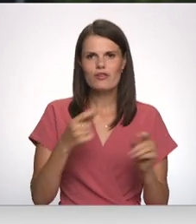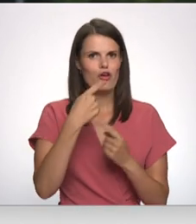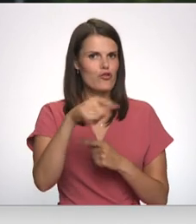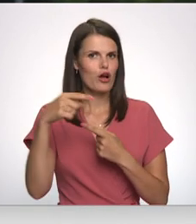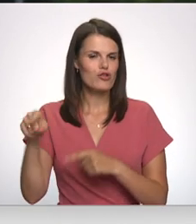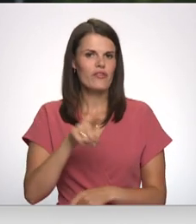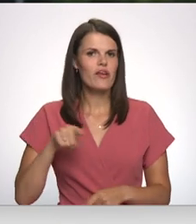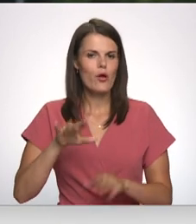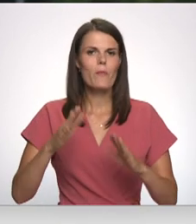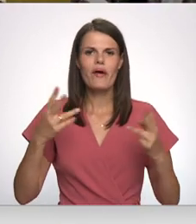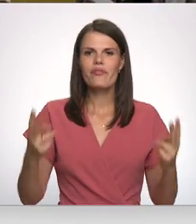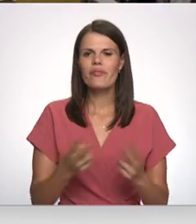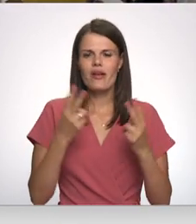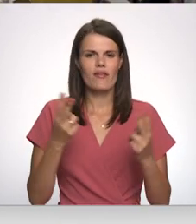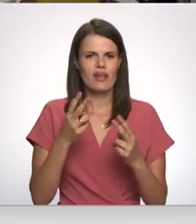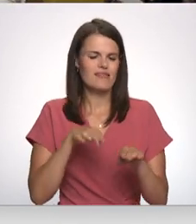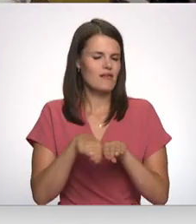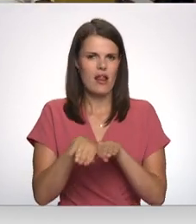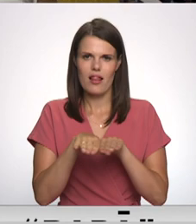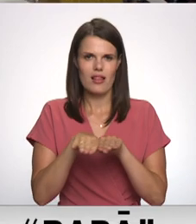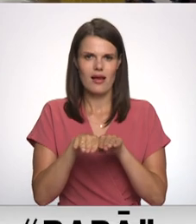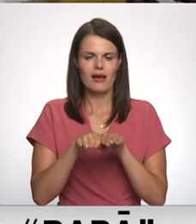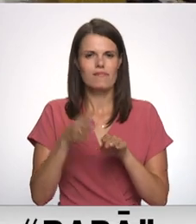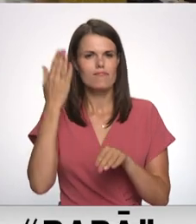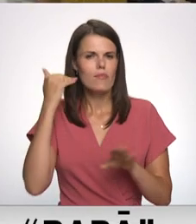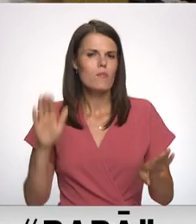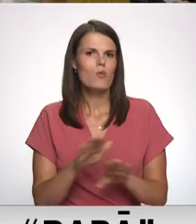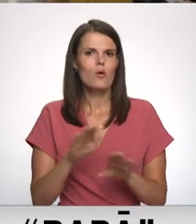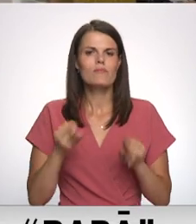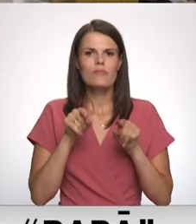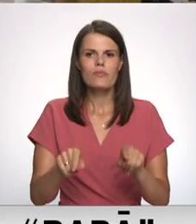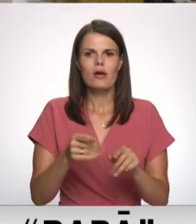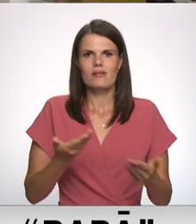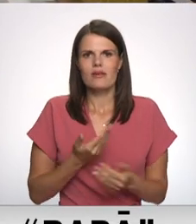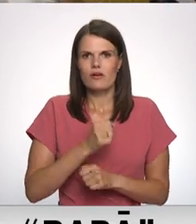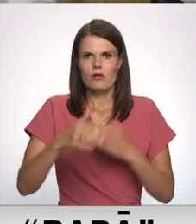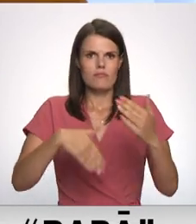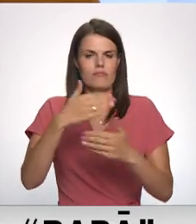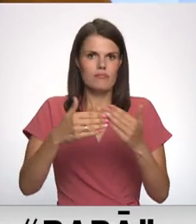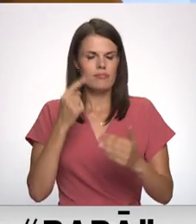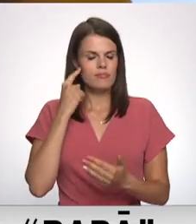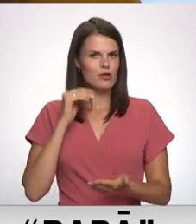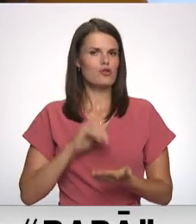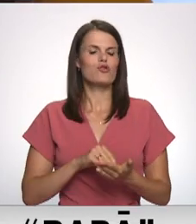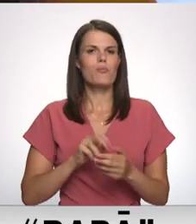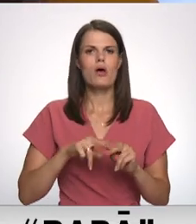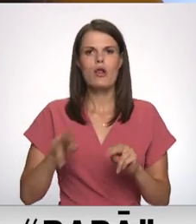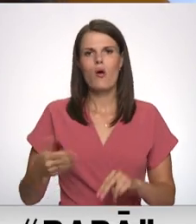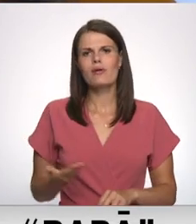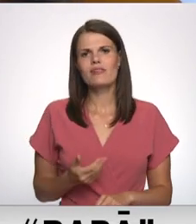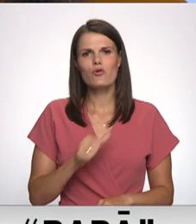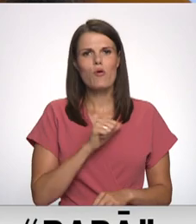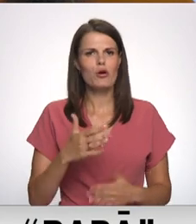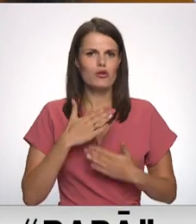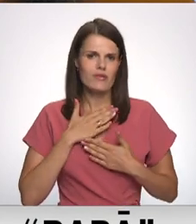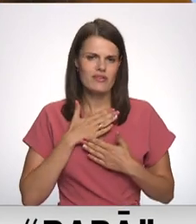taču tradīcijas un viņu būtība ir ļoti līdzīgas. Folklore ir tā, kura dzīves straujajā tempā liek piestāt, ļauj dzīvot pašam ar sevi